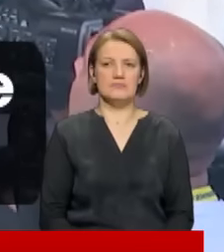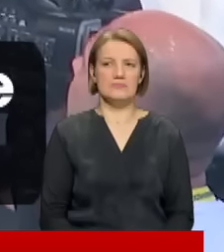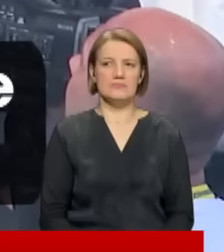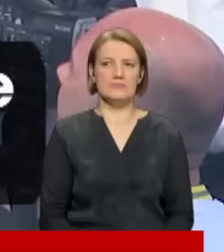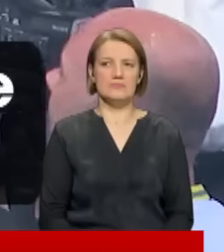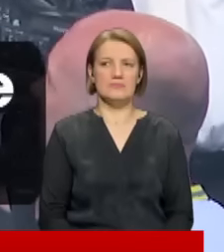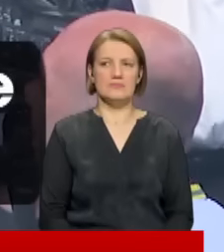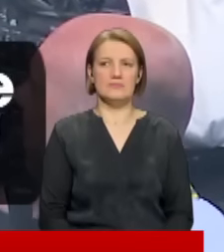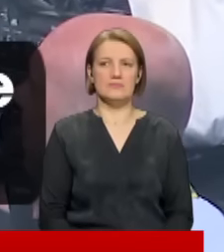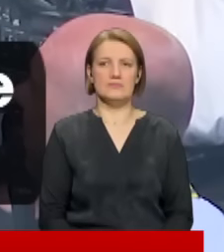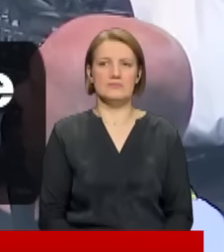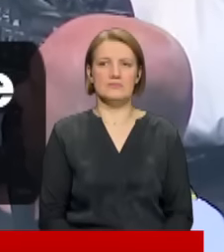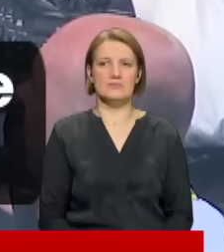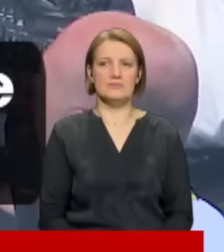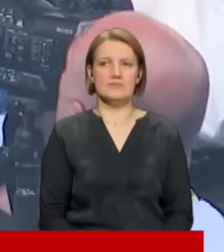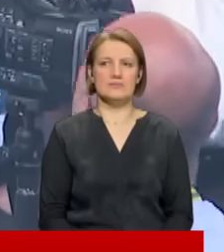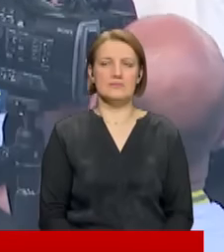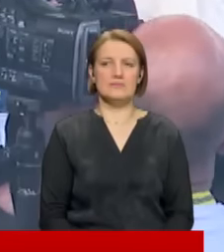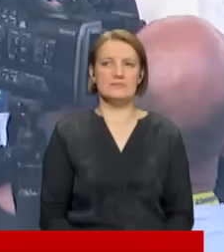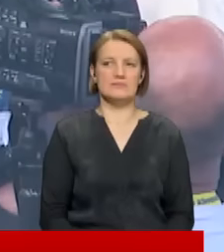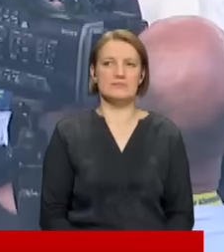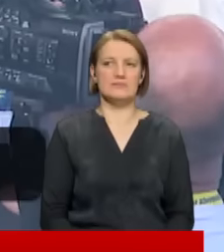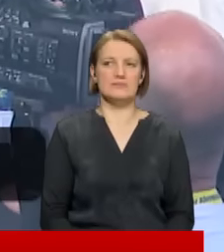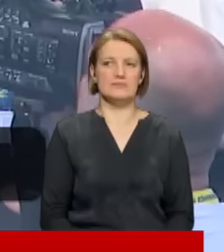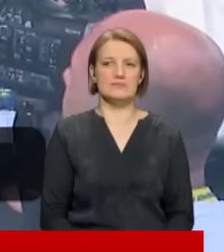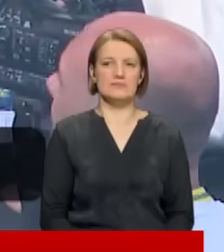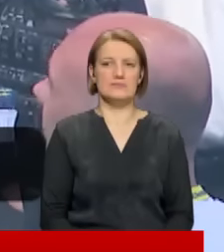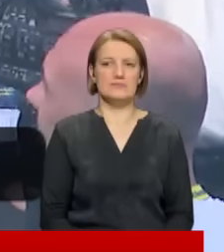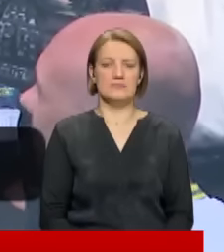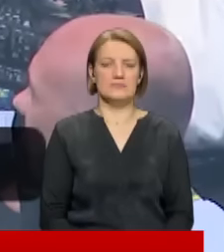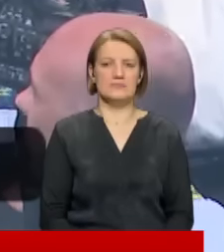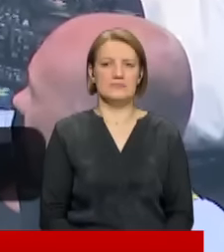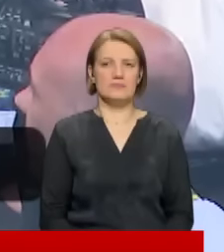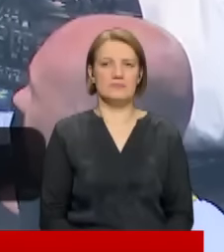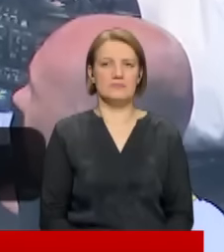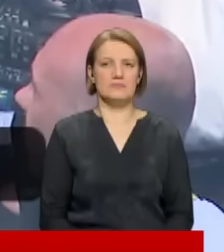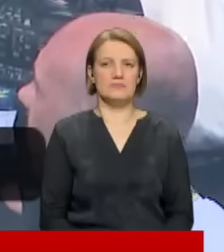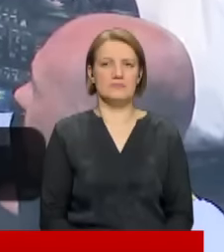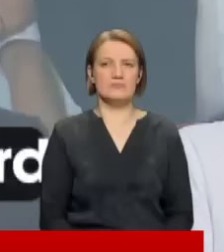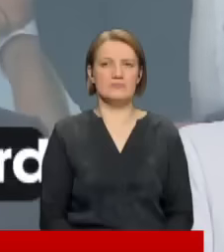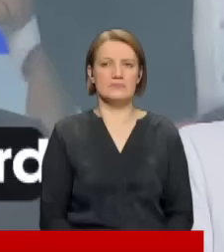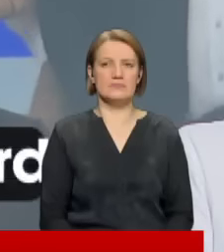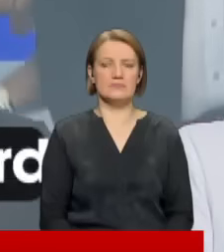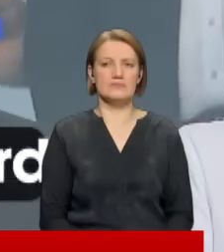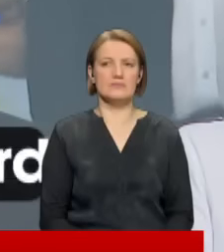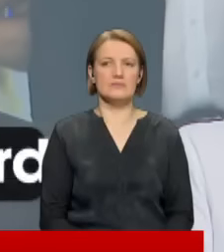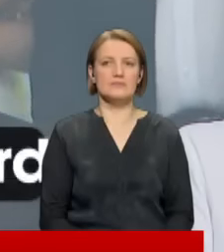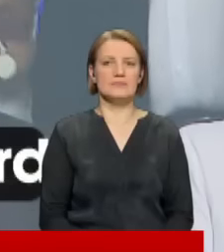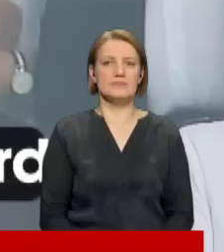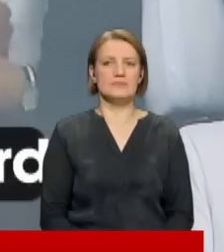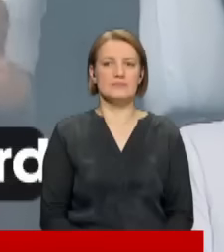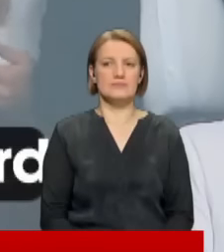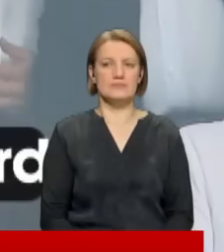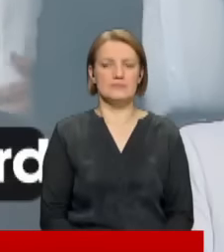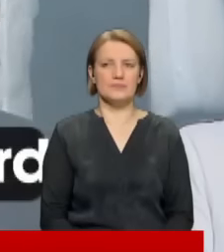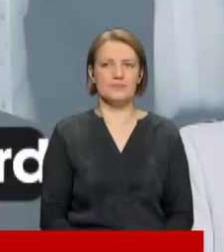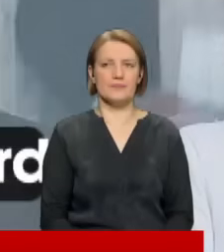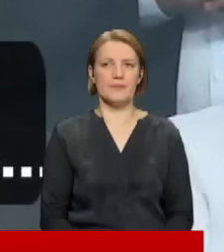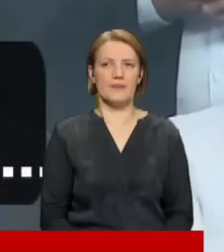Fenerbahçe'yi şampiyon yaparlar. Biz de elimizden gelen desteği veririz. Fenerbahçe büyüklüğünü bir kez